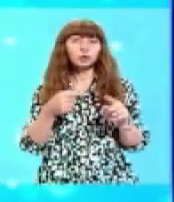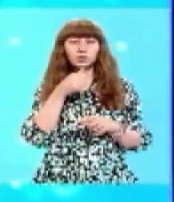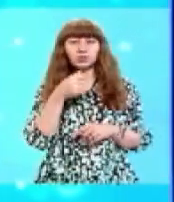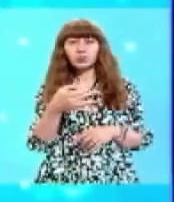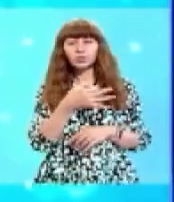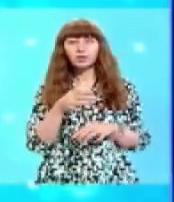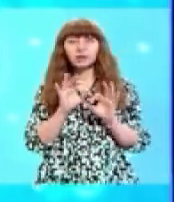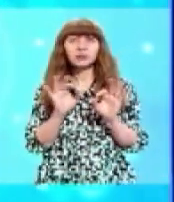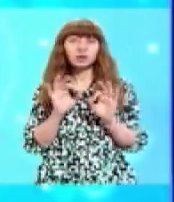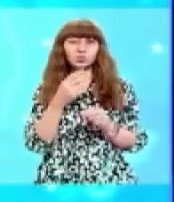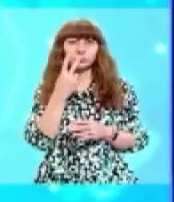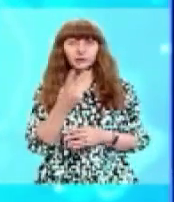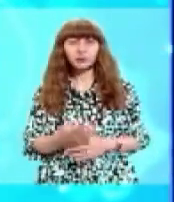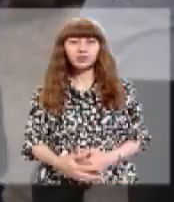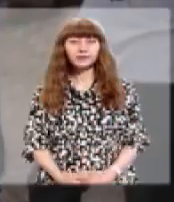области, расскажут мои коллеги.